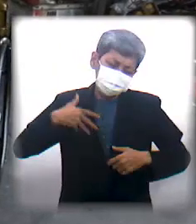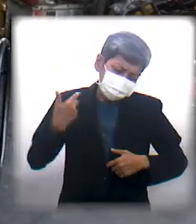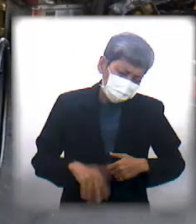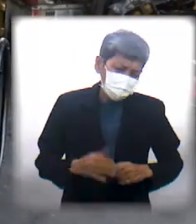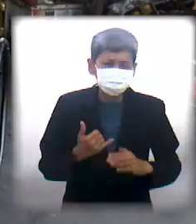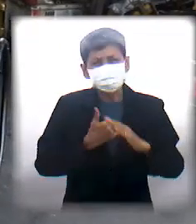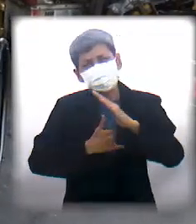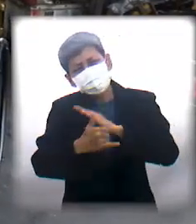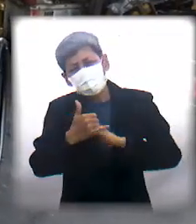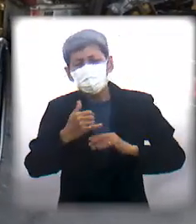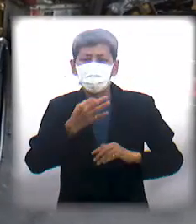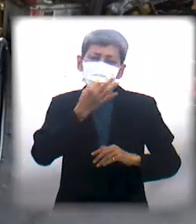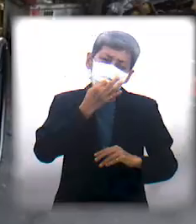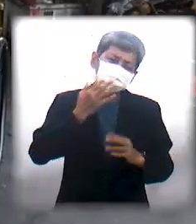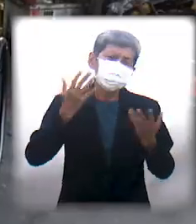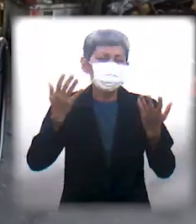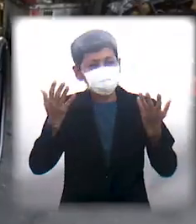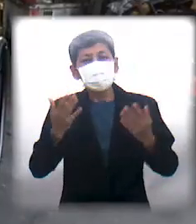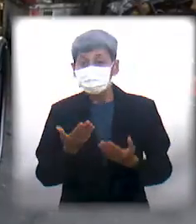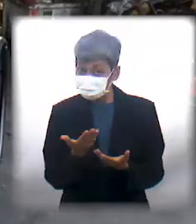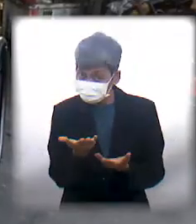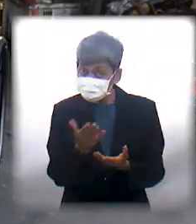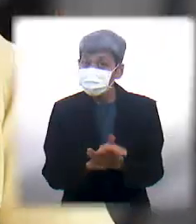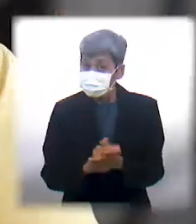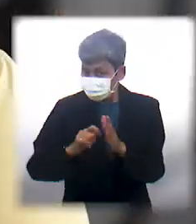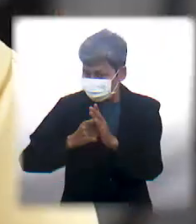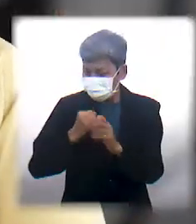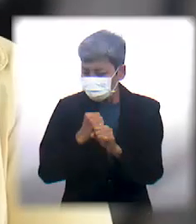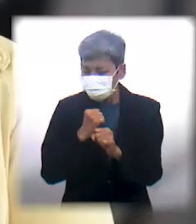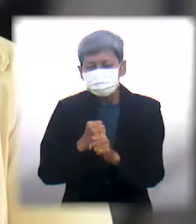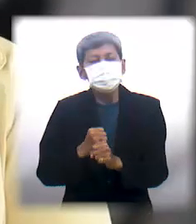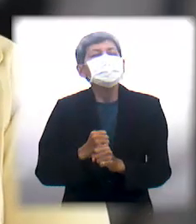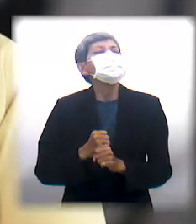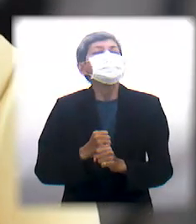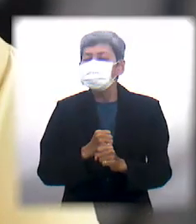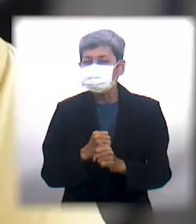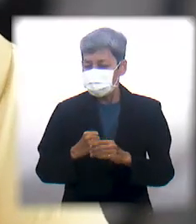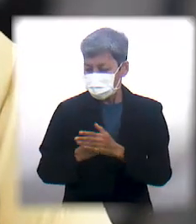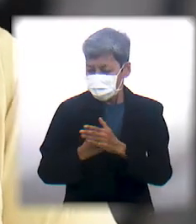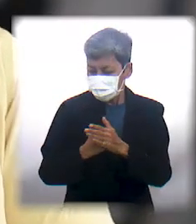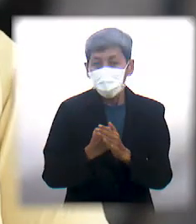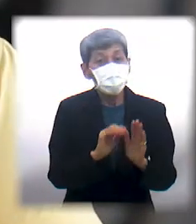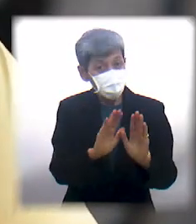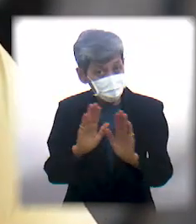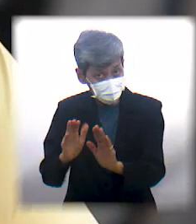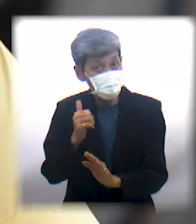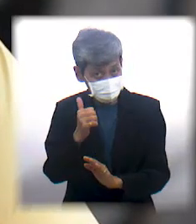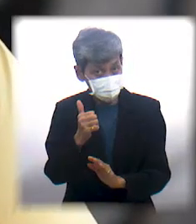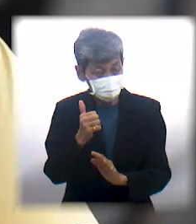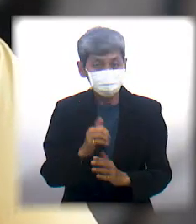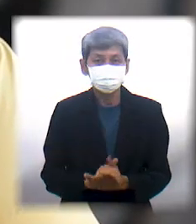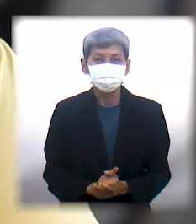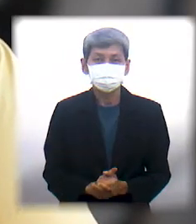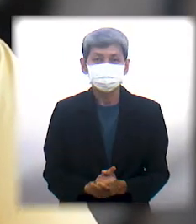มาประกอบอาชีพเพื่อดูแลตัวเองอยากให้ช่างหนีที่ก้าวข้ามผ่านจุดนั้นมาได้ค่ะฝากกำลังใจถึงคนที่กำลังรับชมอยู่ได้ไหมค